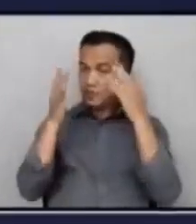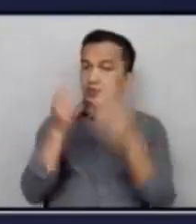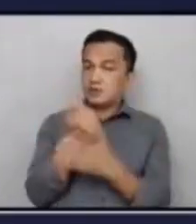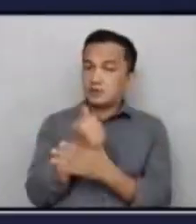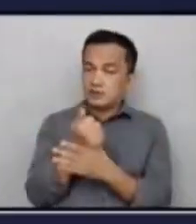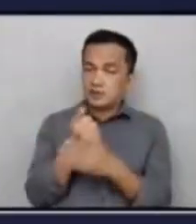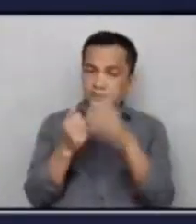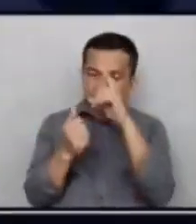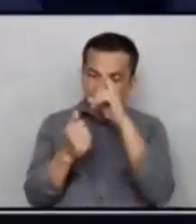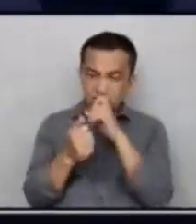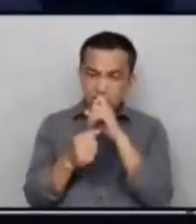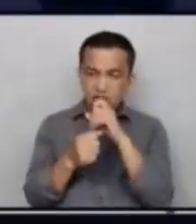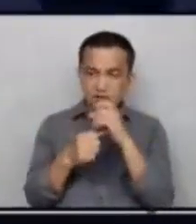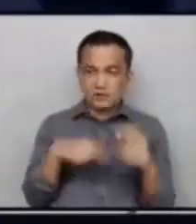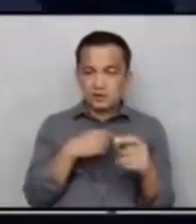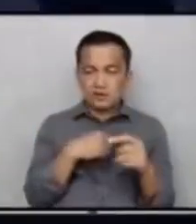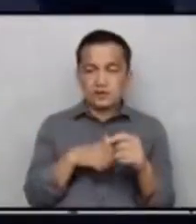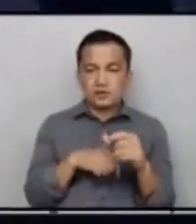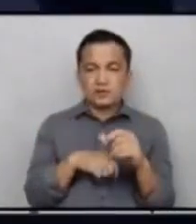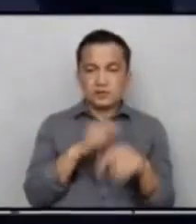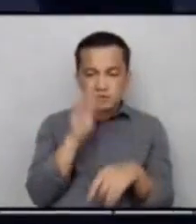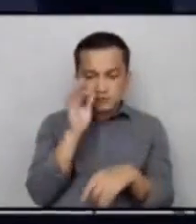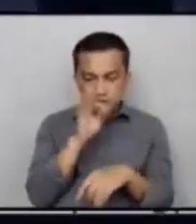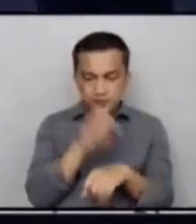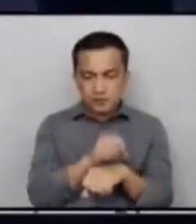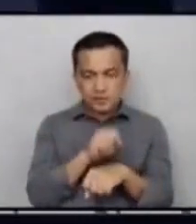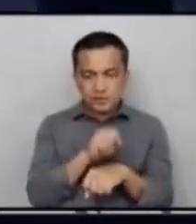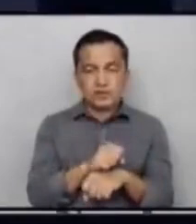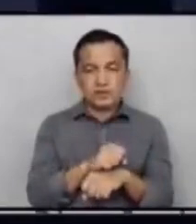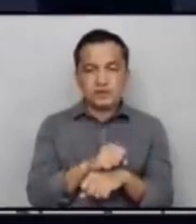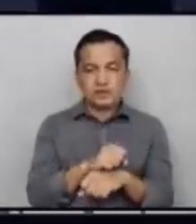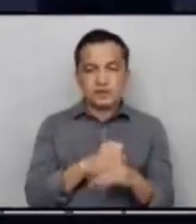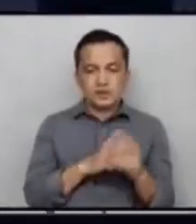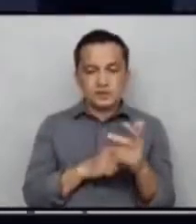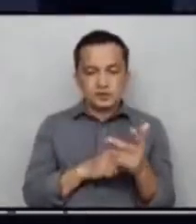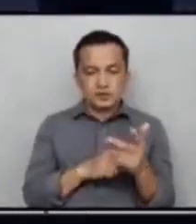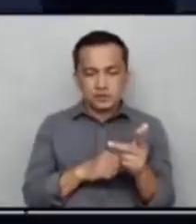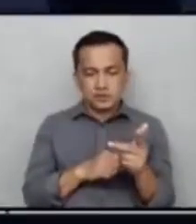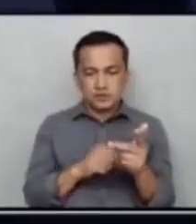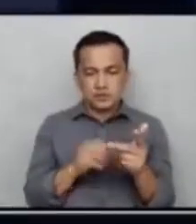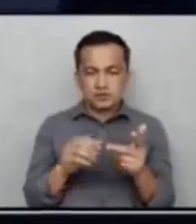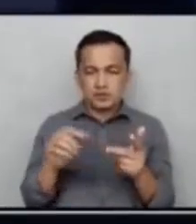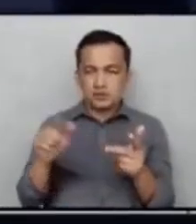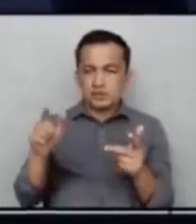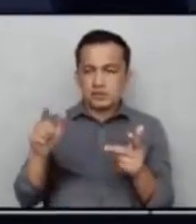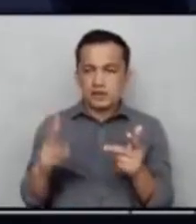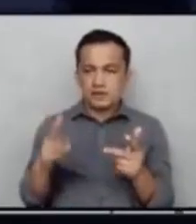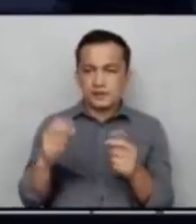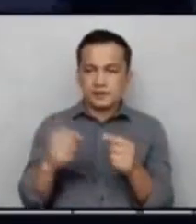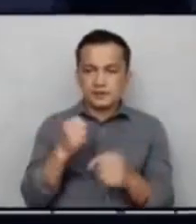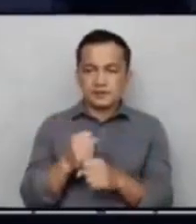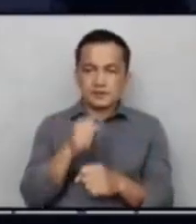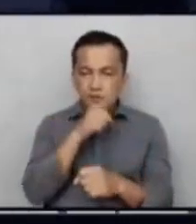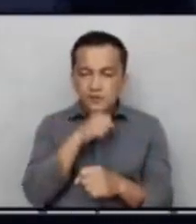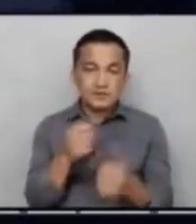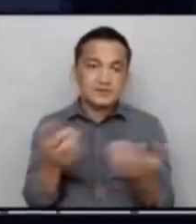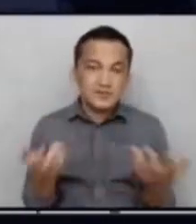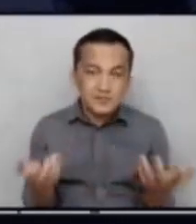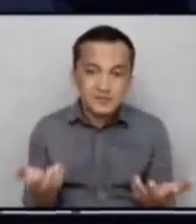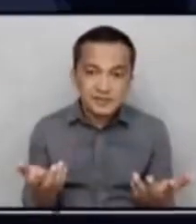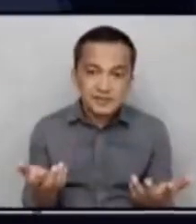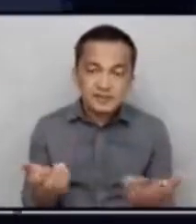age of the Filipino worker is 23 and a half years old. So that is a